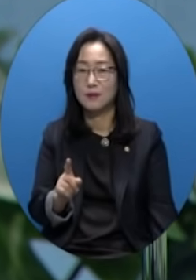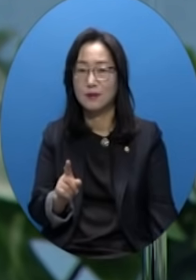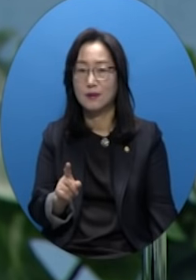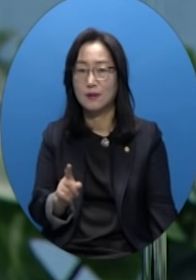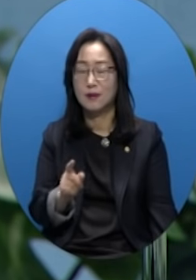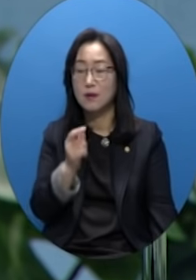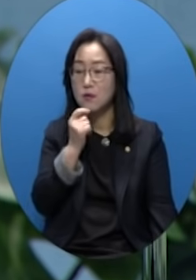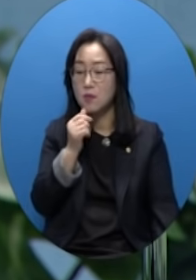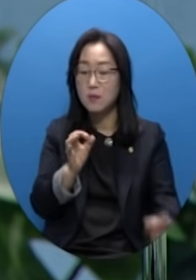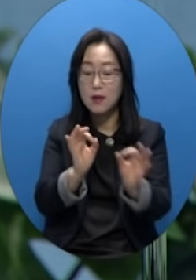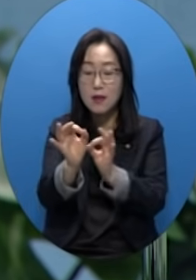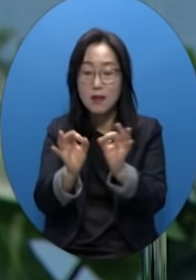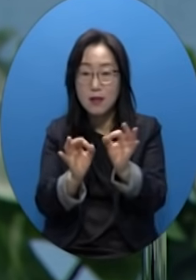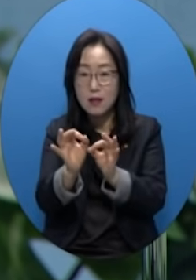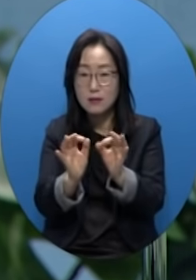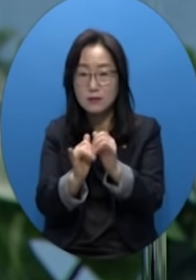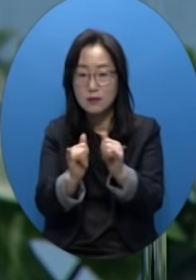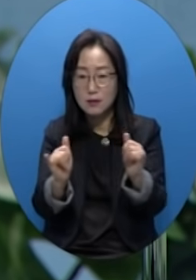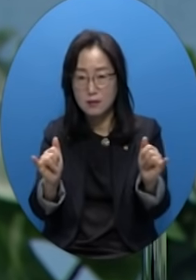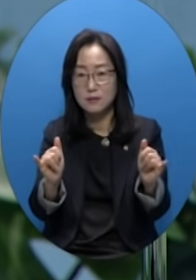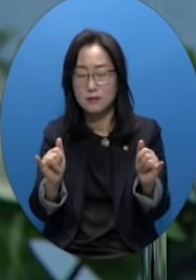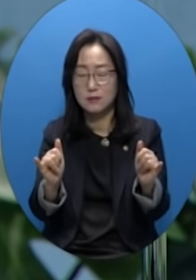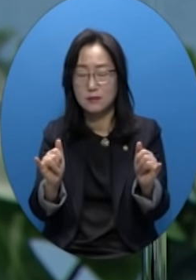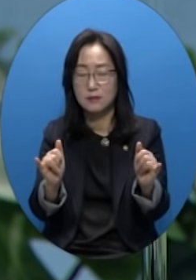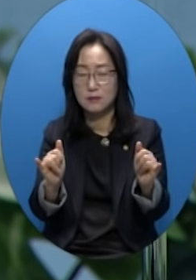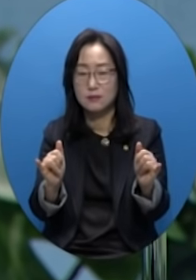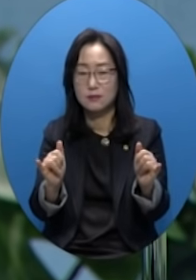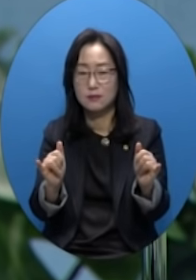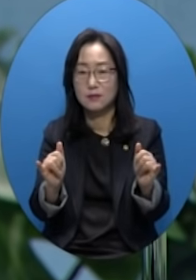작은 가게를 운영하는 영세 수 상인들은